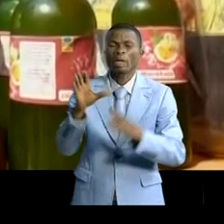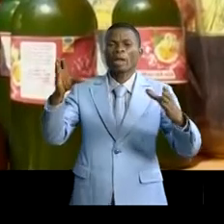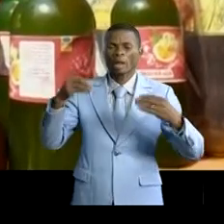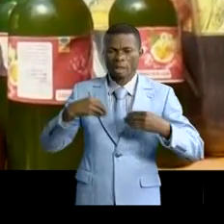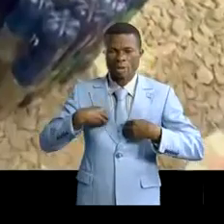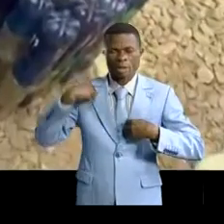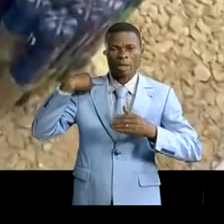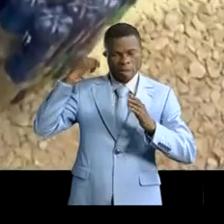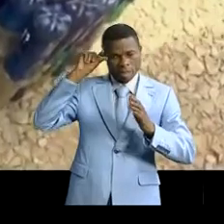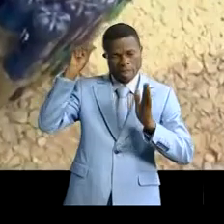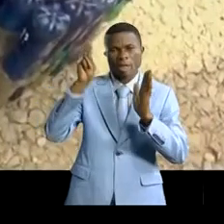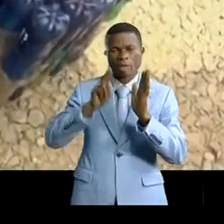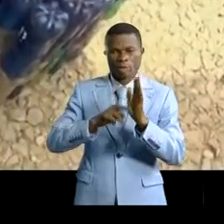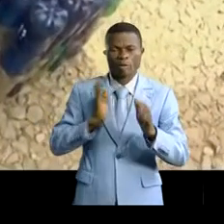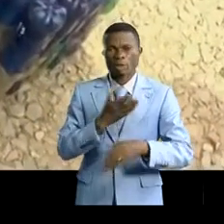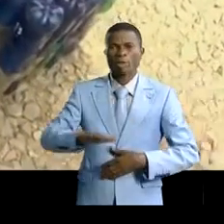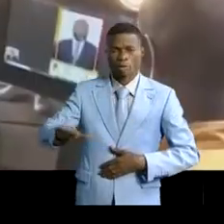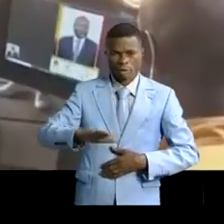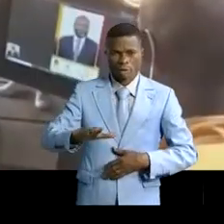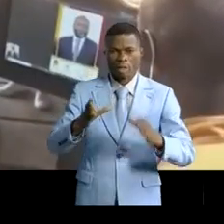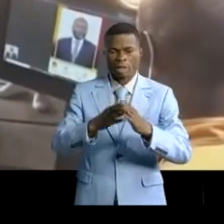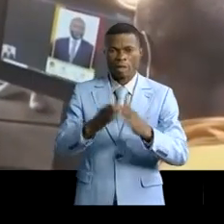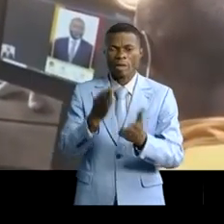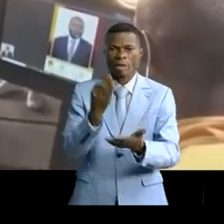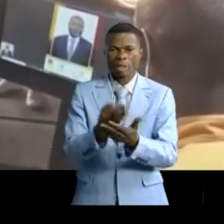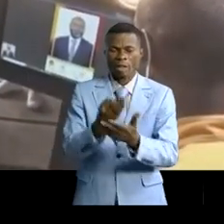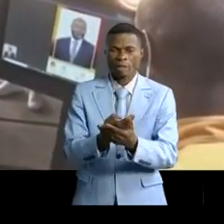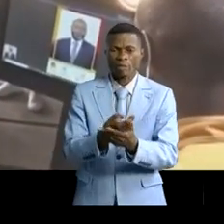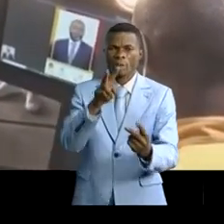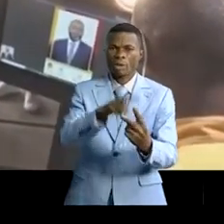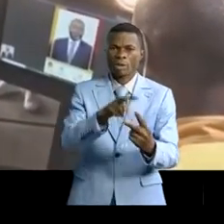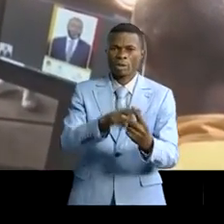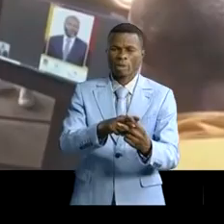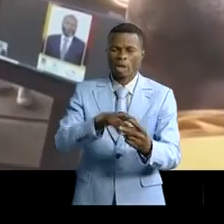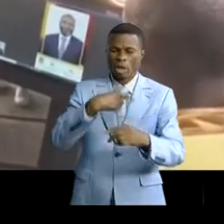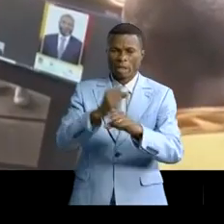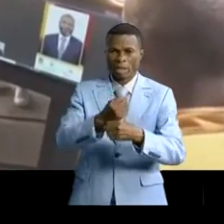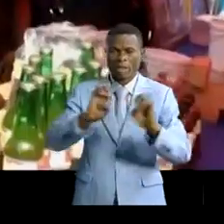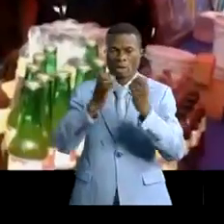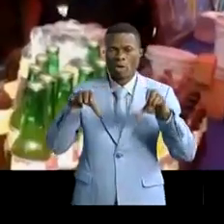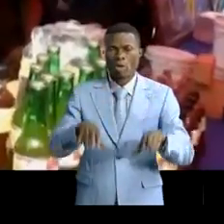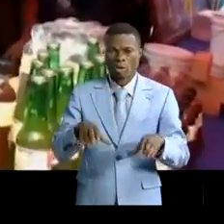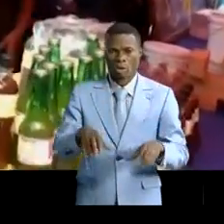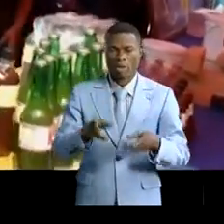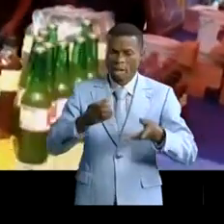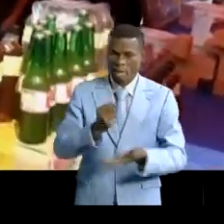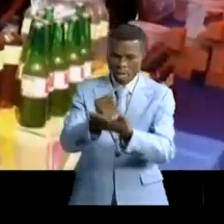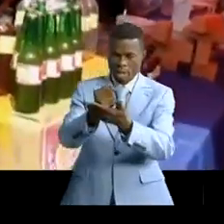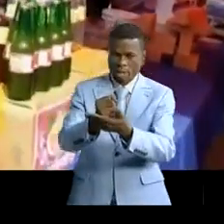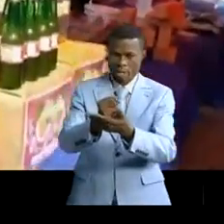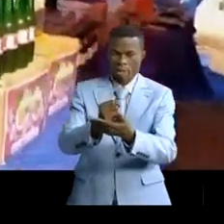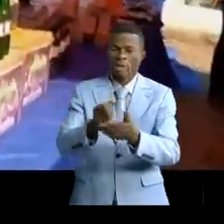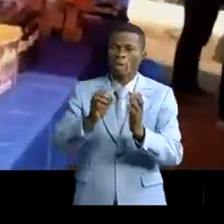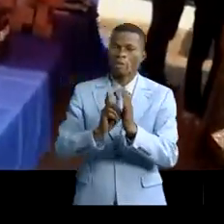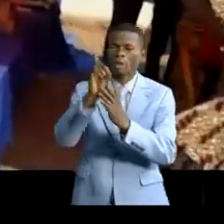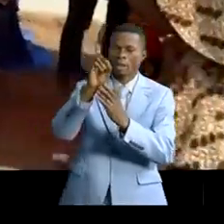par le gouvernement de la République avec le fonds de garantie pour l'entrepreneuriat au Congo, permettra l'éclosion